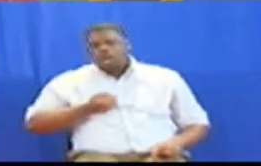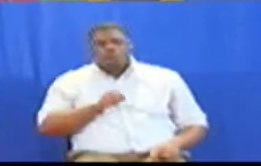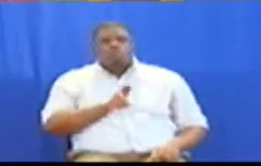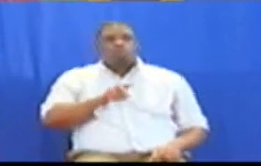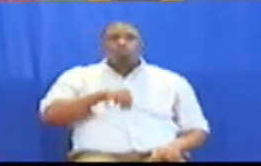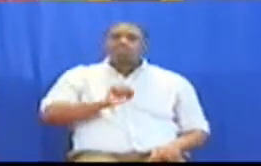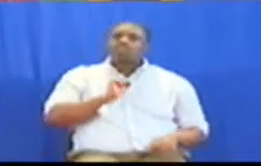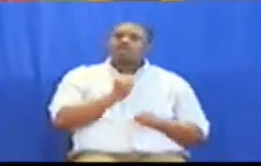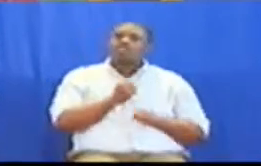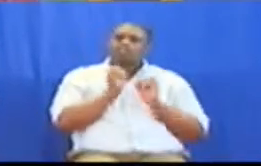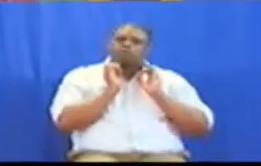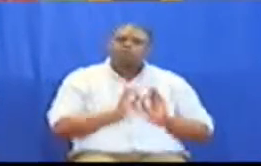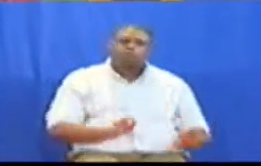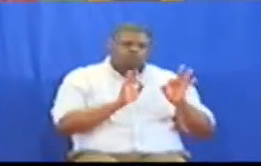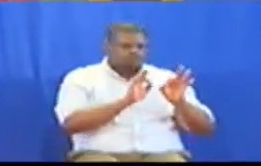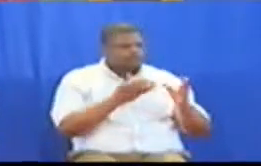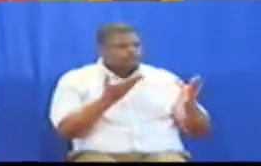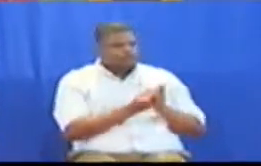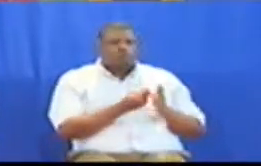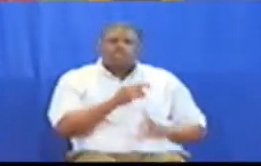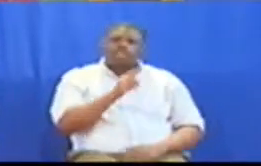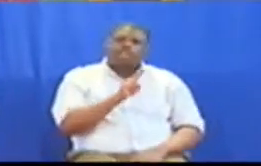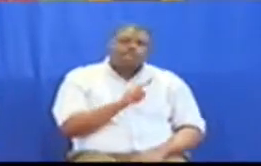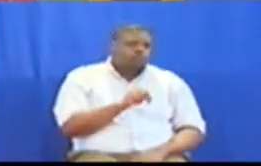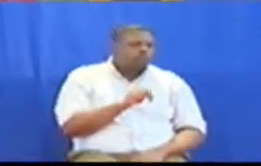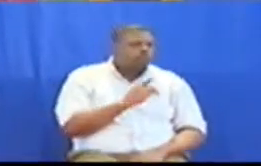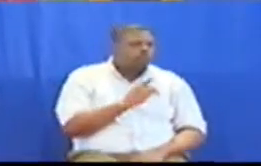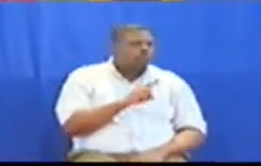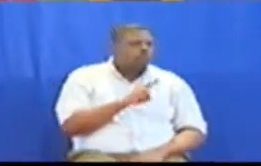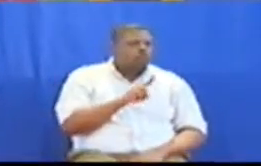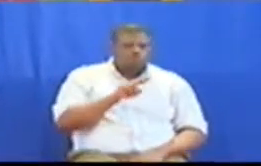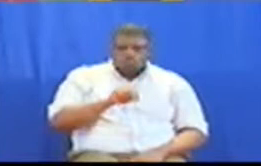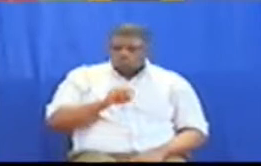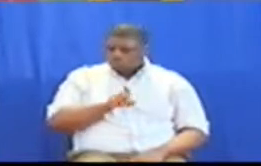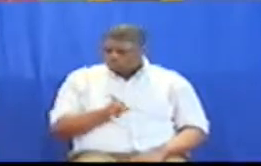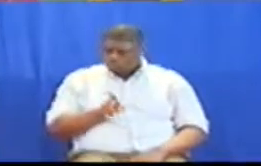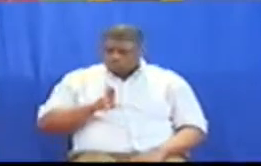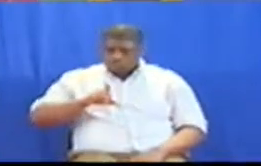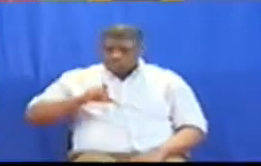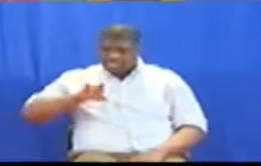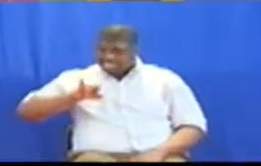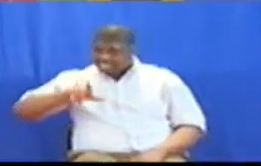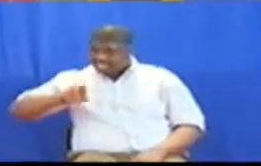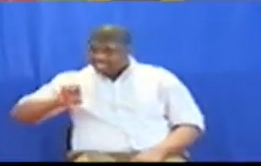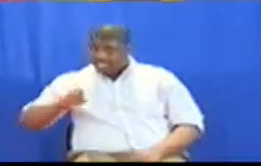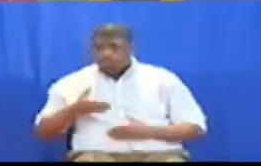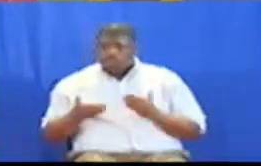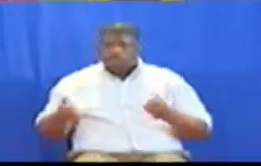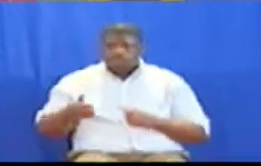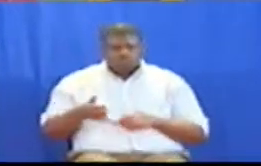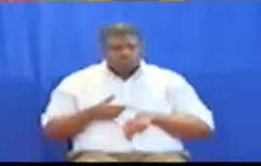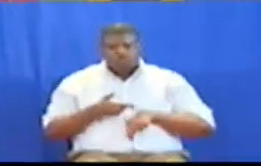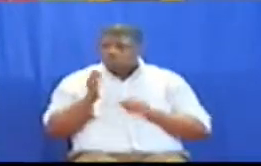sana pamoja na ndugu lile. Tuendelee kuwasikiliza Mheshimiwa Spika. Na kwa sababu sijagongewa kengele la mwisho